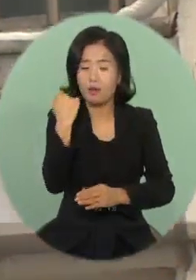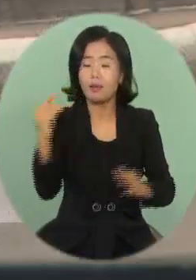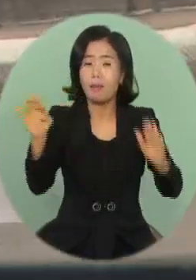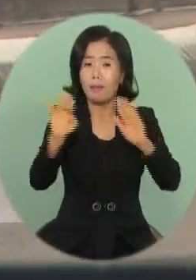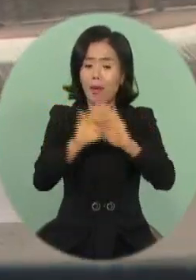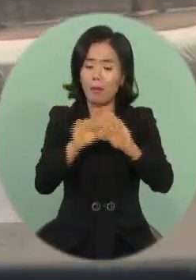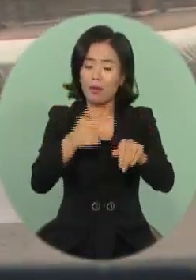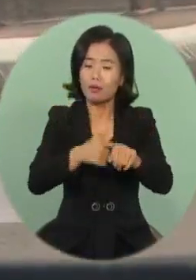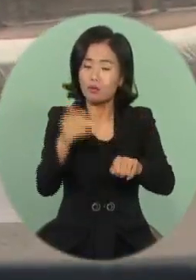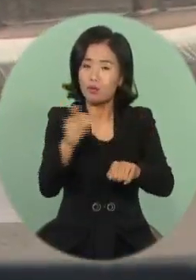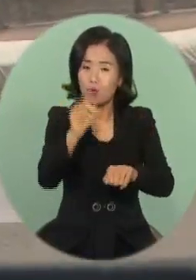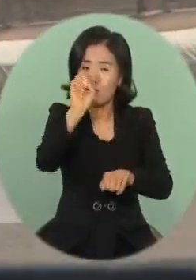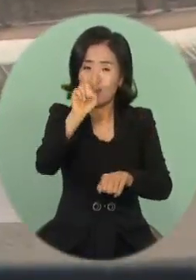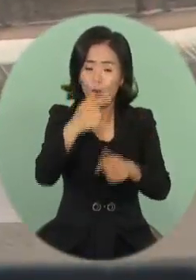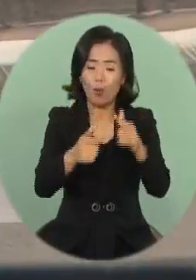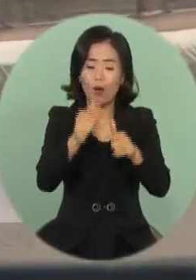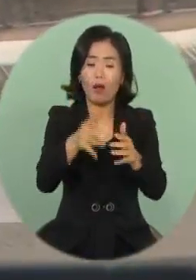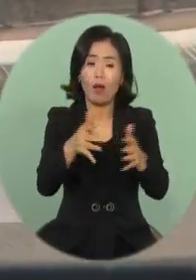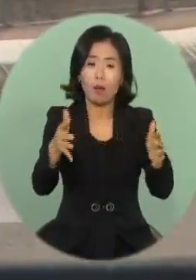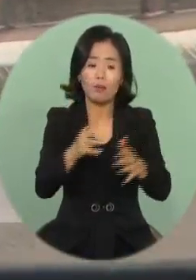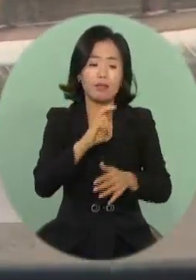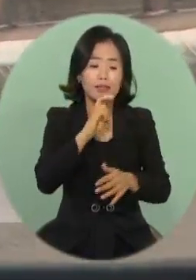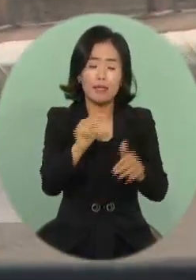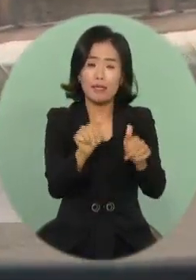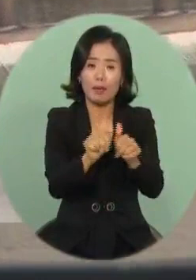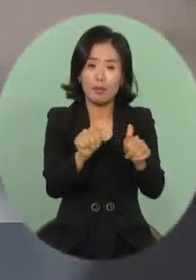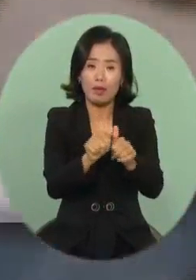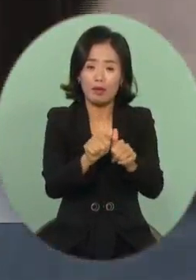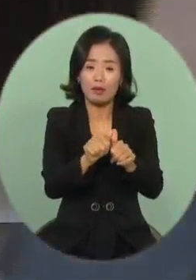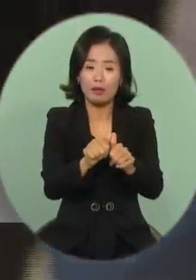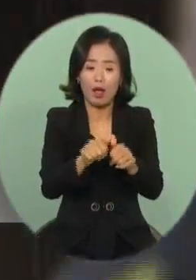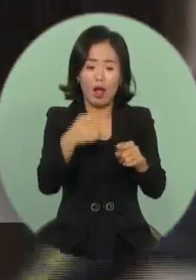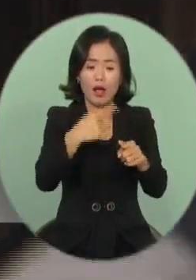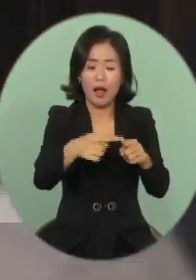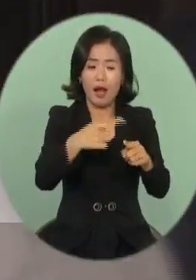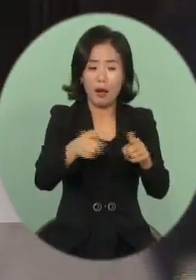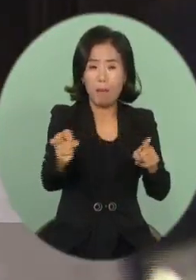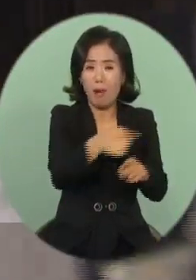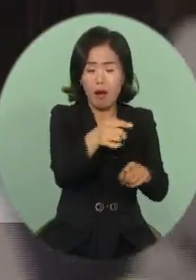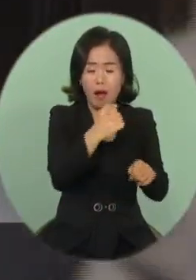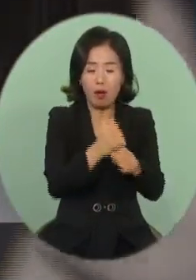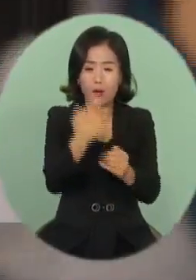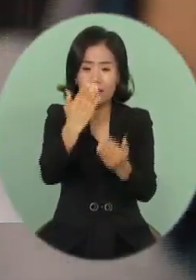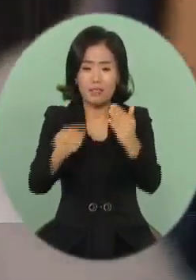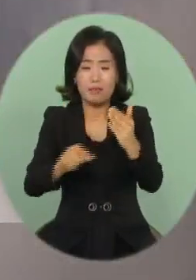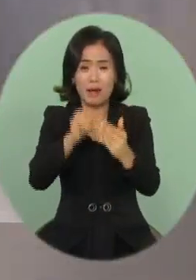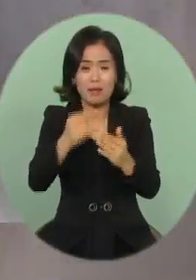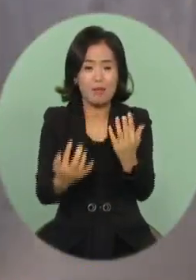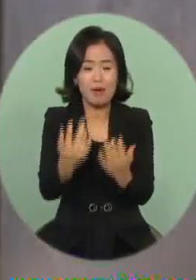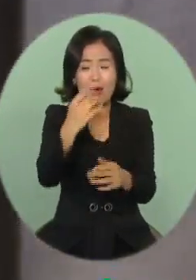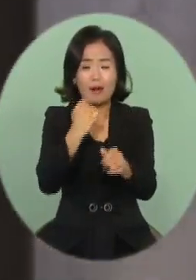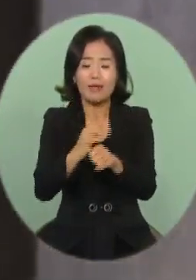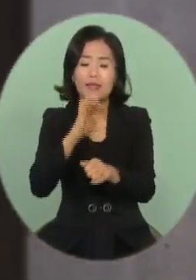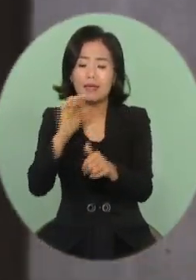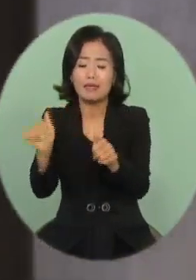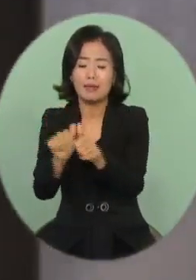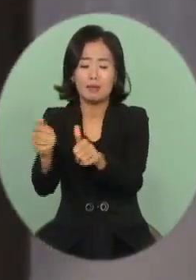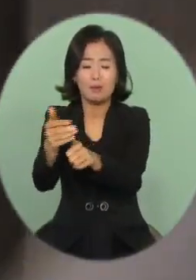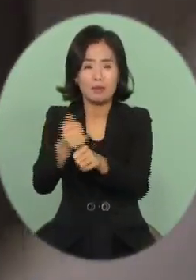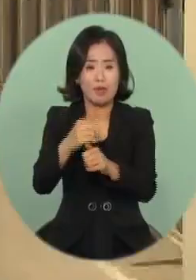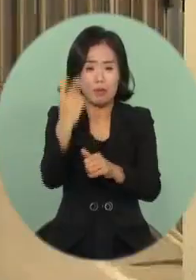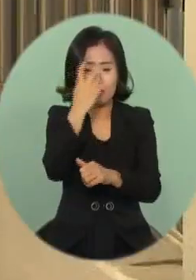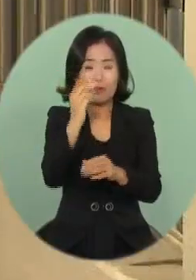저녁 6시쯤 목포의 한 아파트에서 20대 남성에게 흉기를 휘두른 뒤 집안에 불을 지른 40대를 붙잡아 조사하고